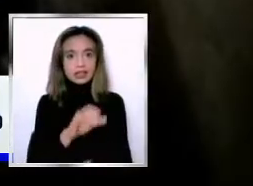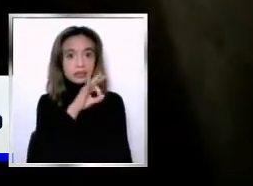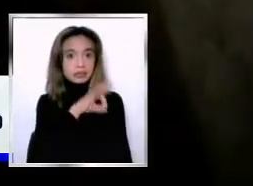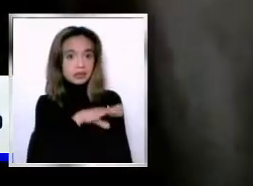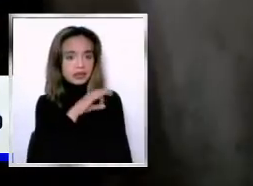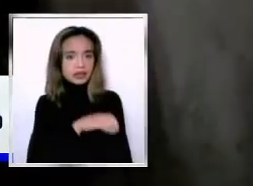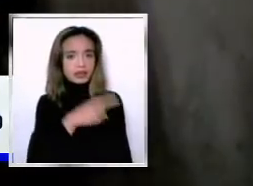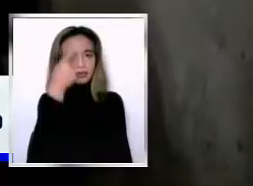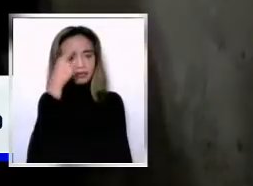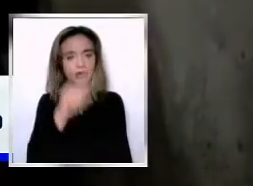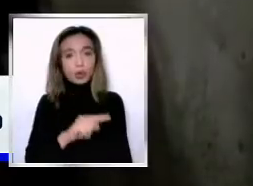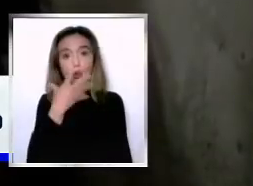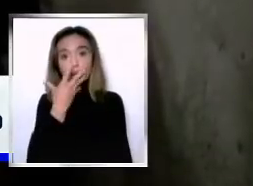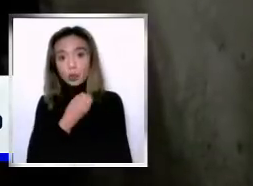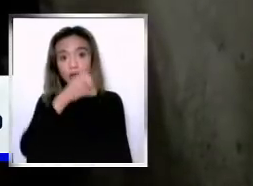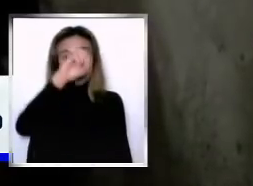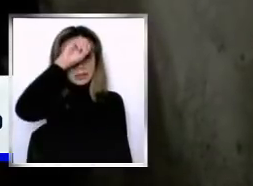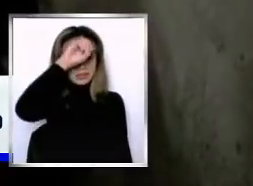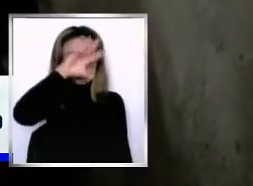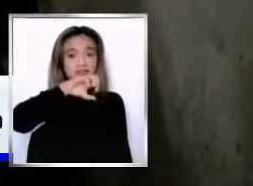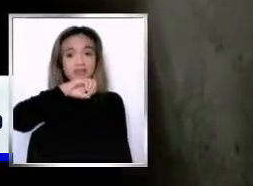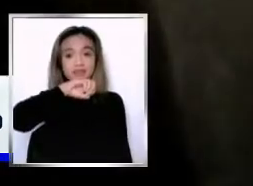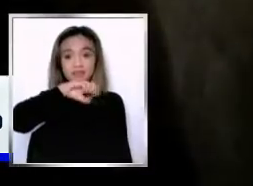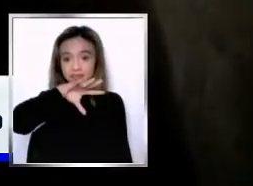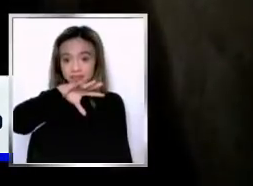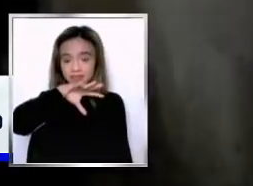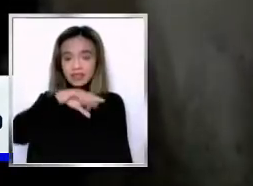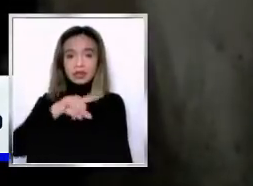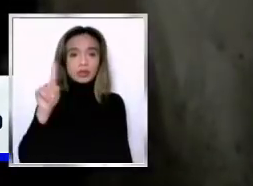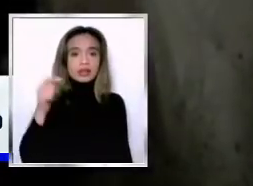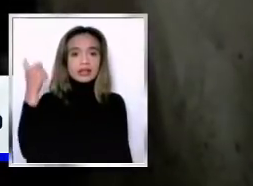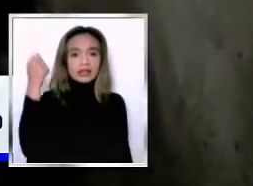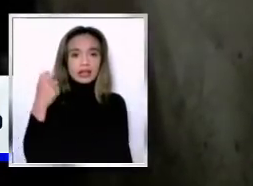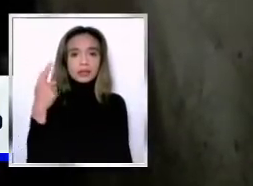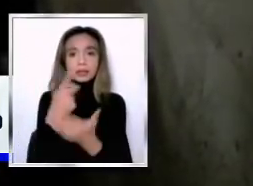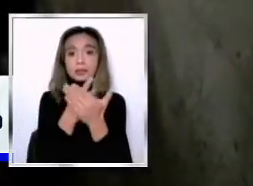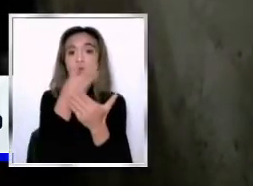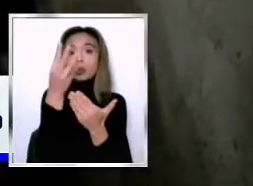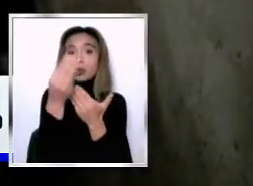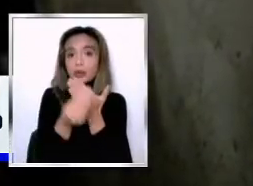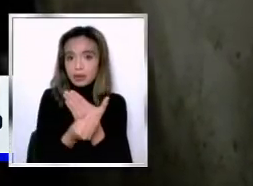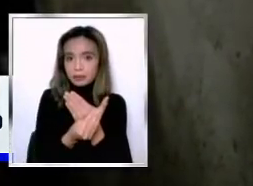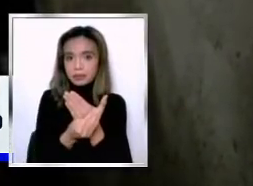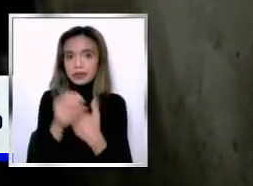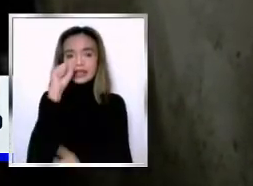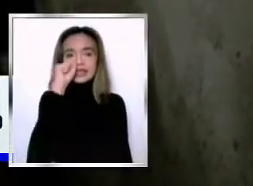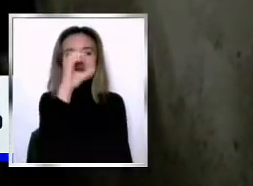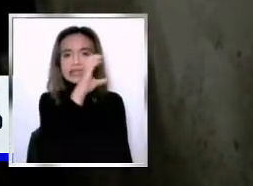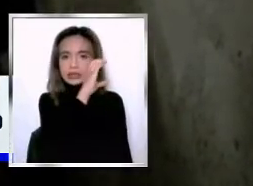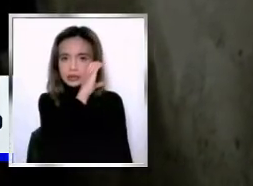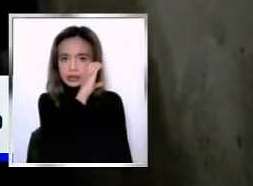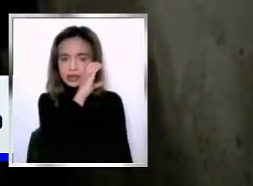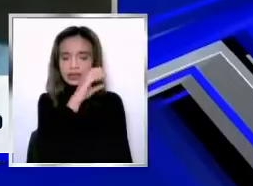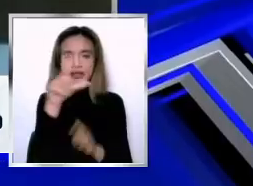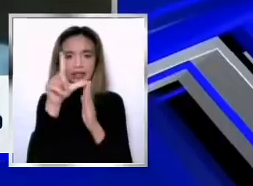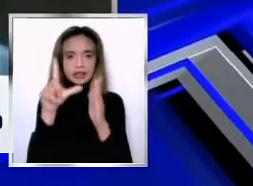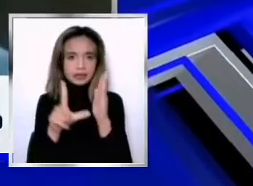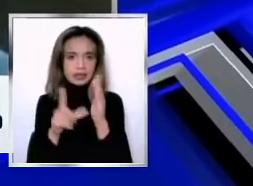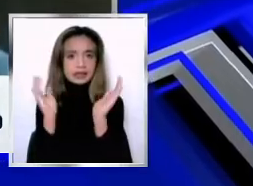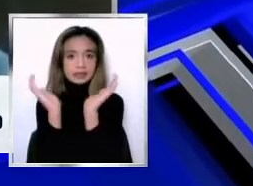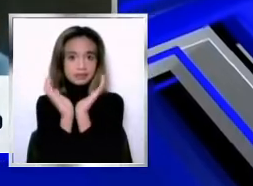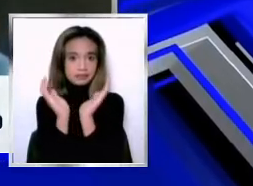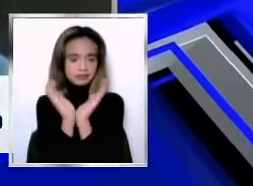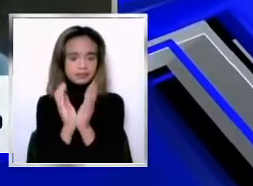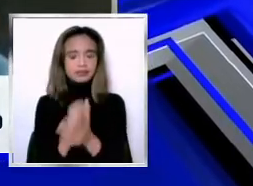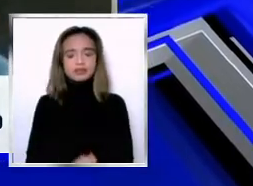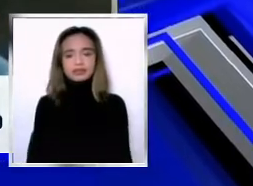kapuspalad na lolo't lola sa ilalim ng Social Pension Program ng Senior Citizens Act, hatid ng DSWD. Nung hindi